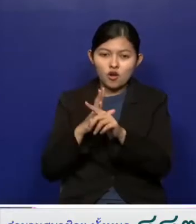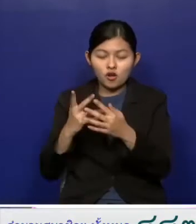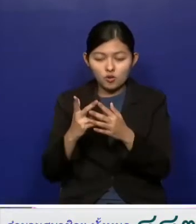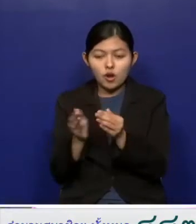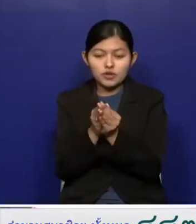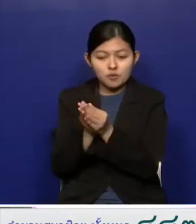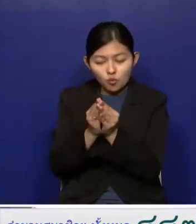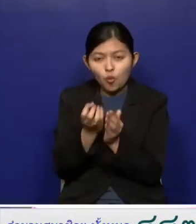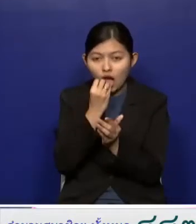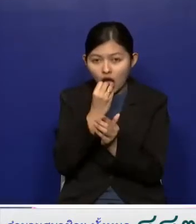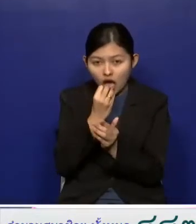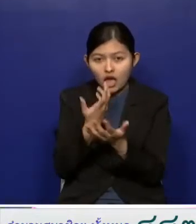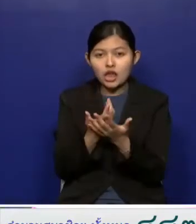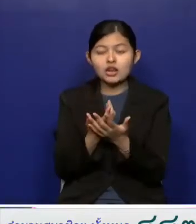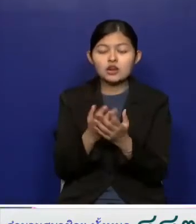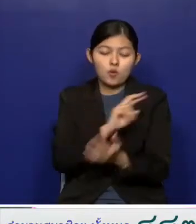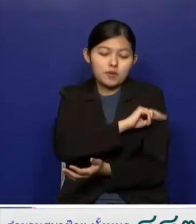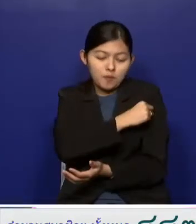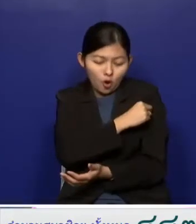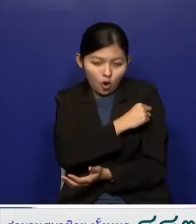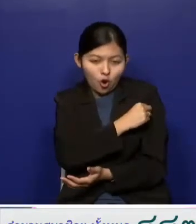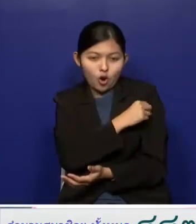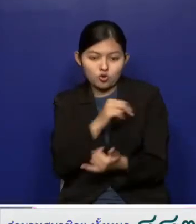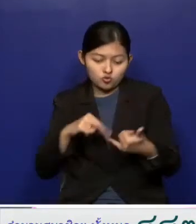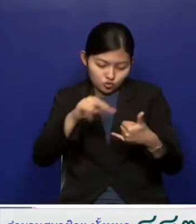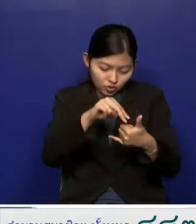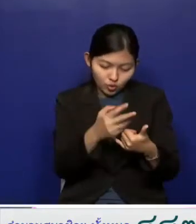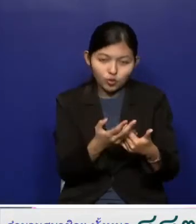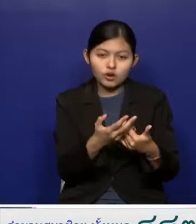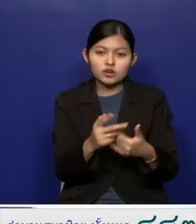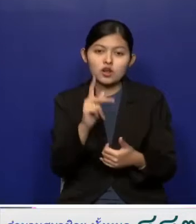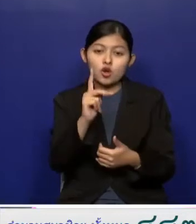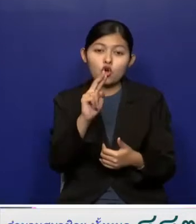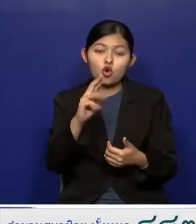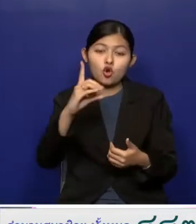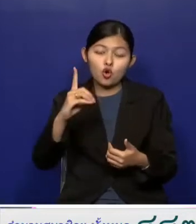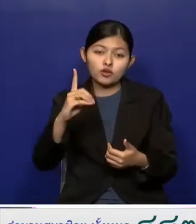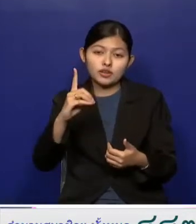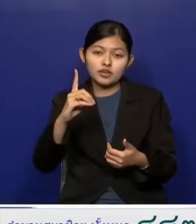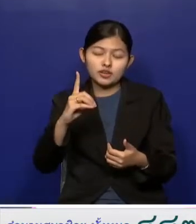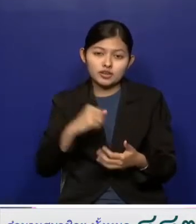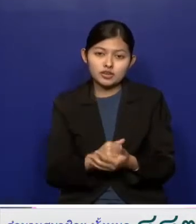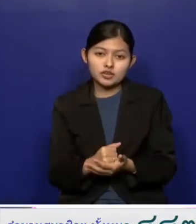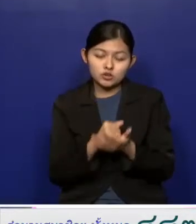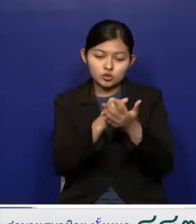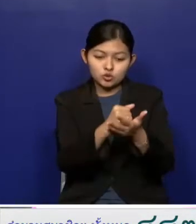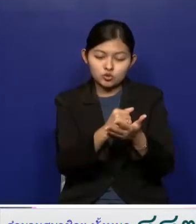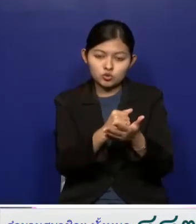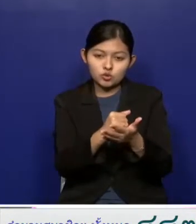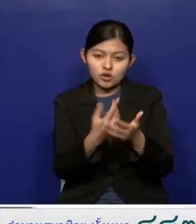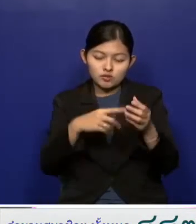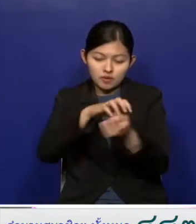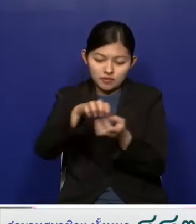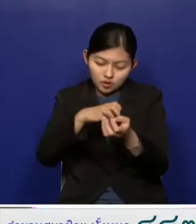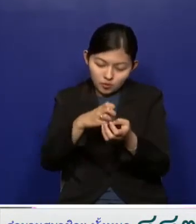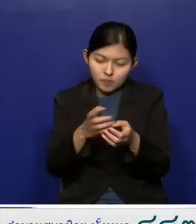อุตสาหกรรมทางด้านการแพทย์ทางด้านกรดอินทรีย์สามารถเป็นสารแต่งเติมคุณภาพอาห